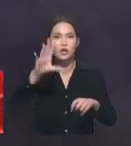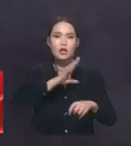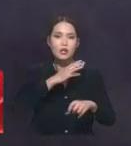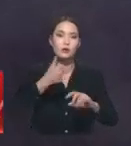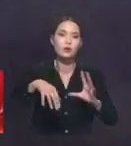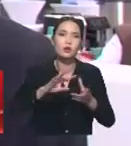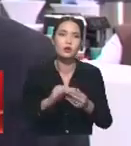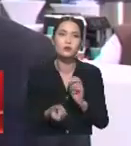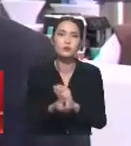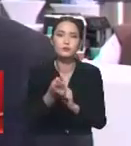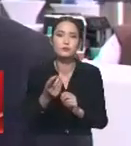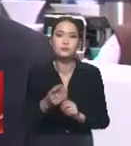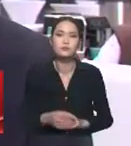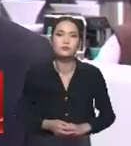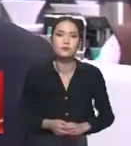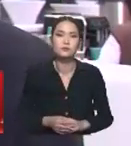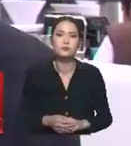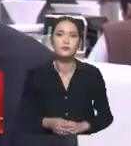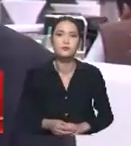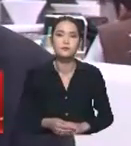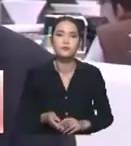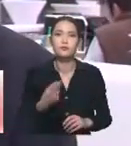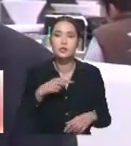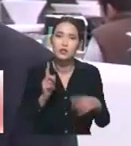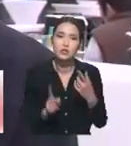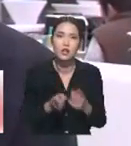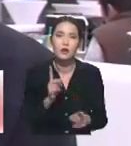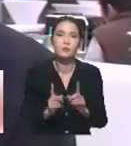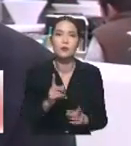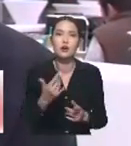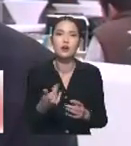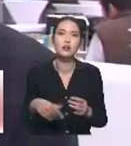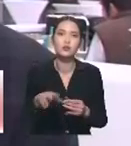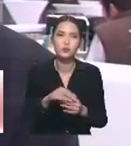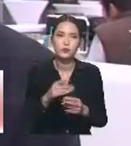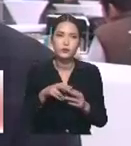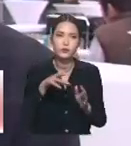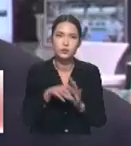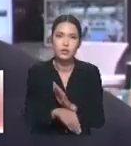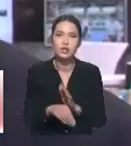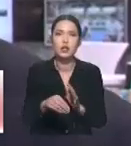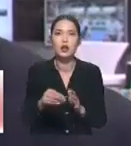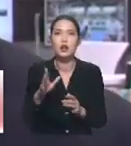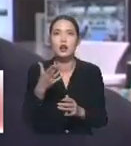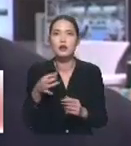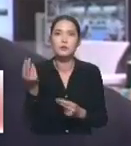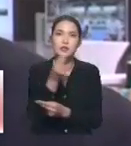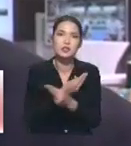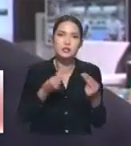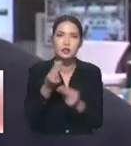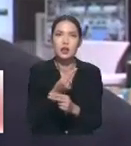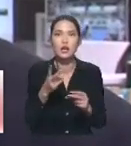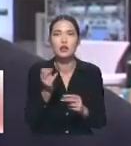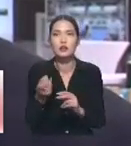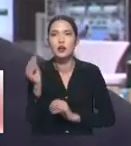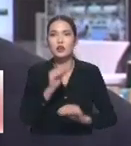за IT. На самом деле государство активно поддерживает развитие IT-сферы именно в сфере образования. За счет этого у нас